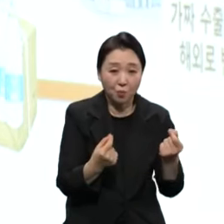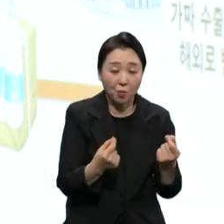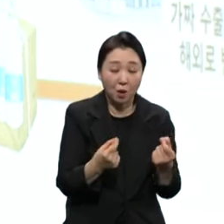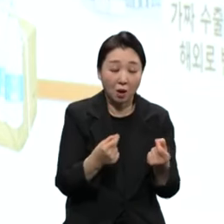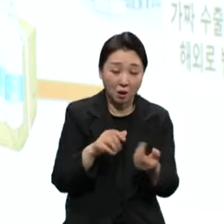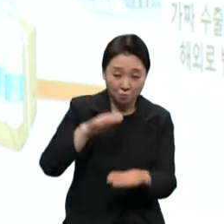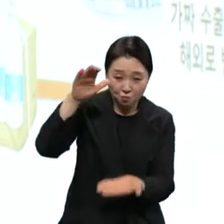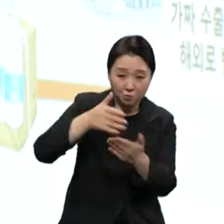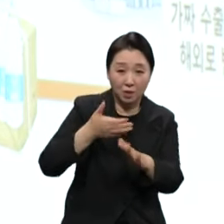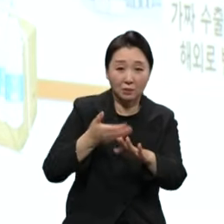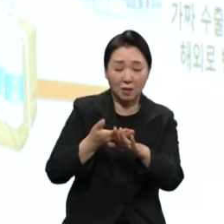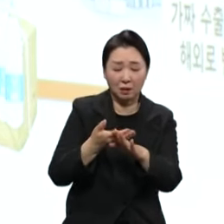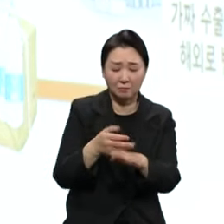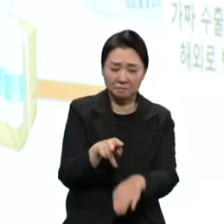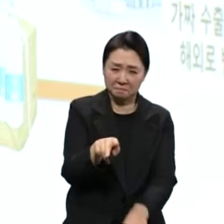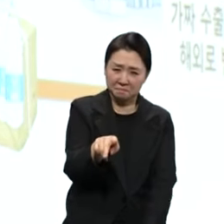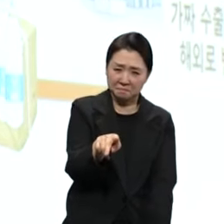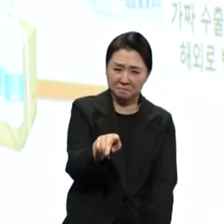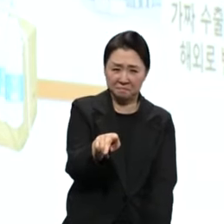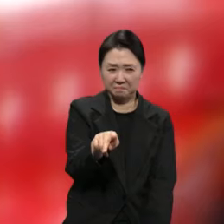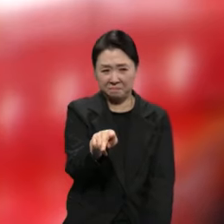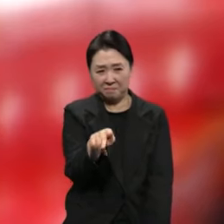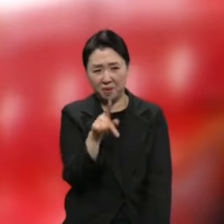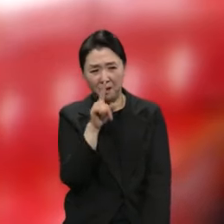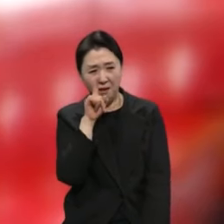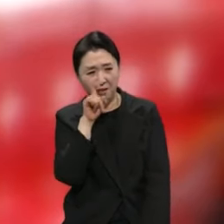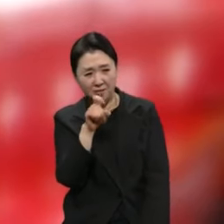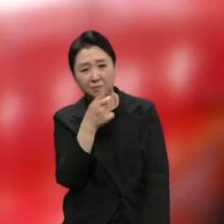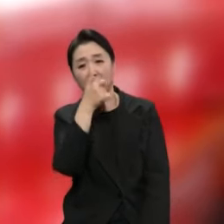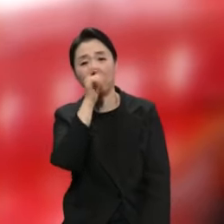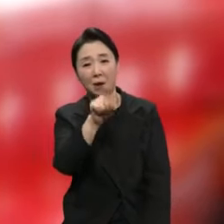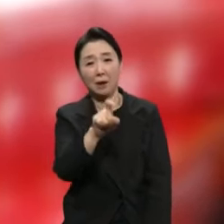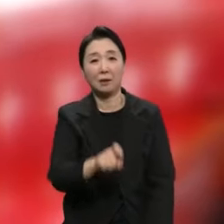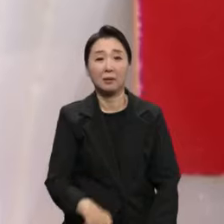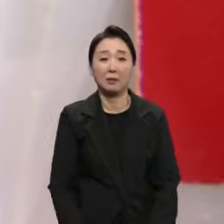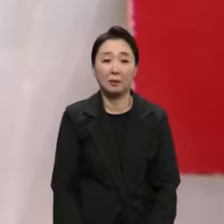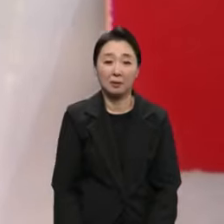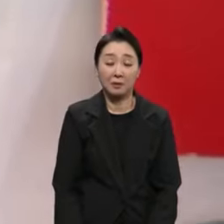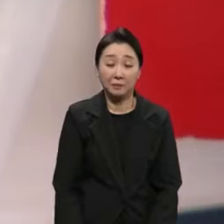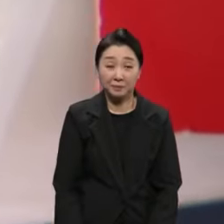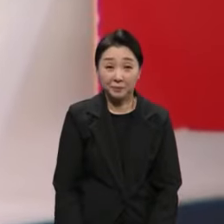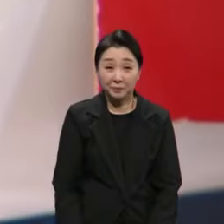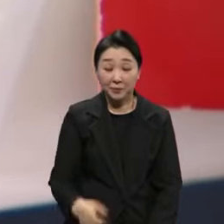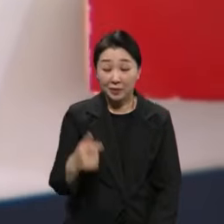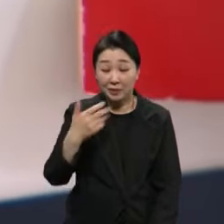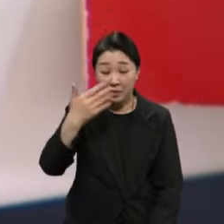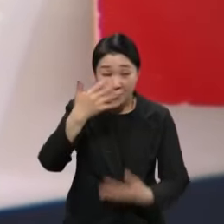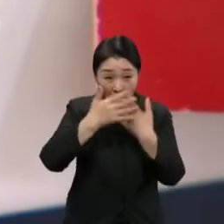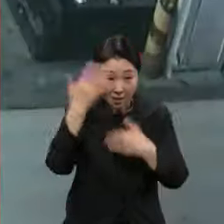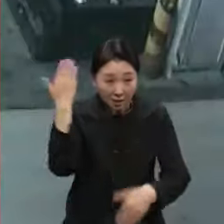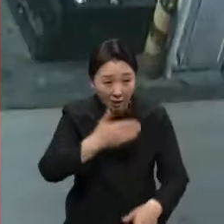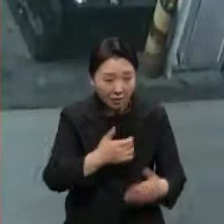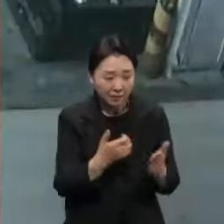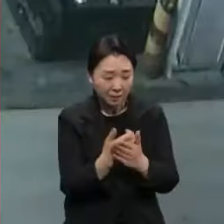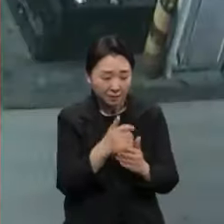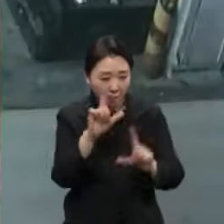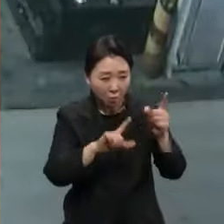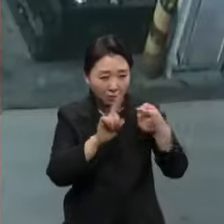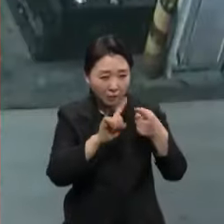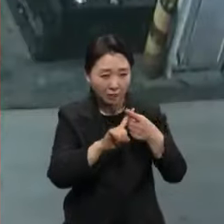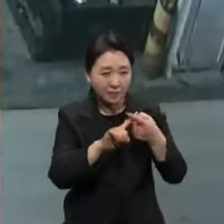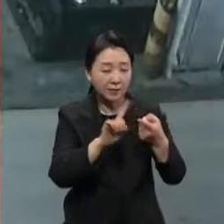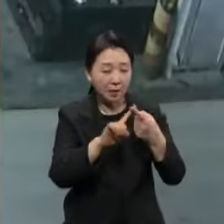부피는 다른 화물을 의심한 당국이 범행을 적발했고 화질이 개선된 CCTV에서도 범행 모습이